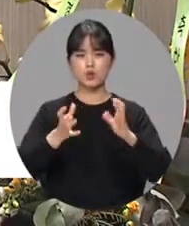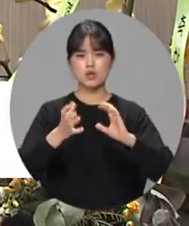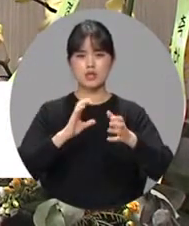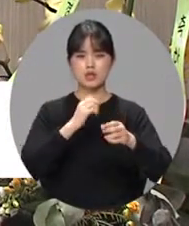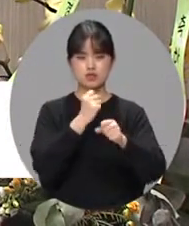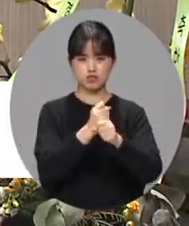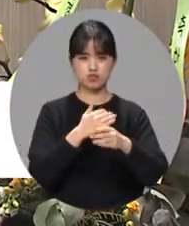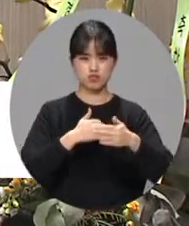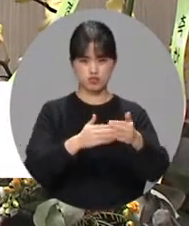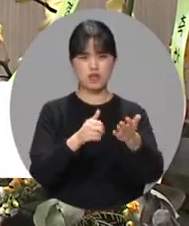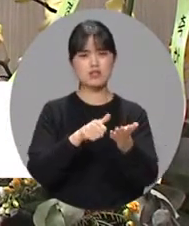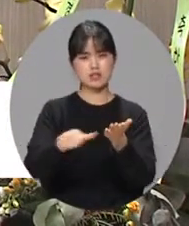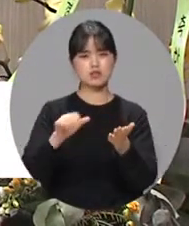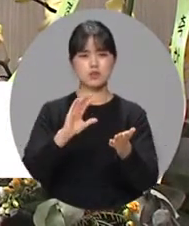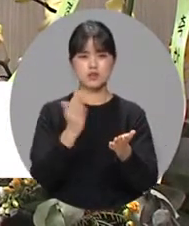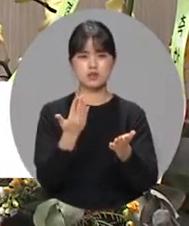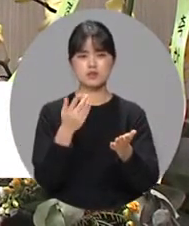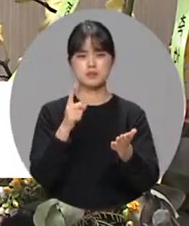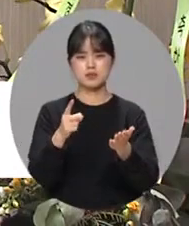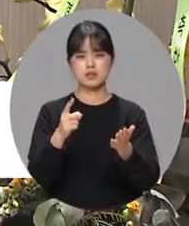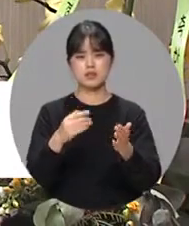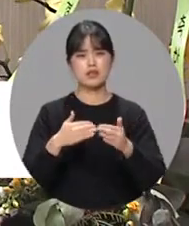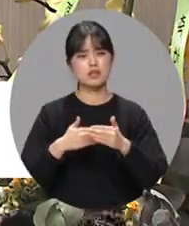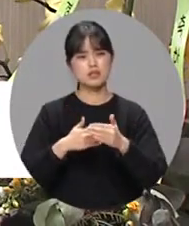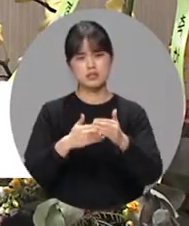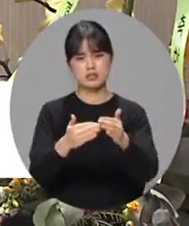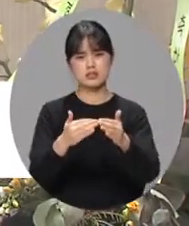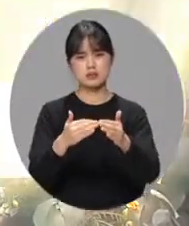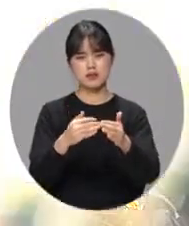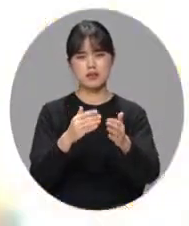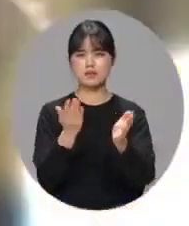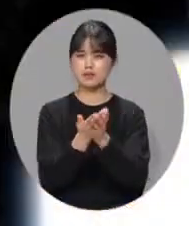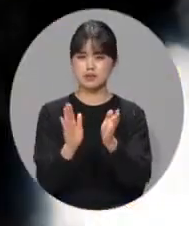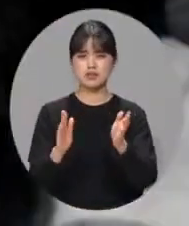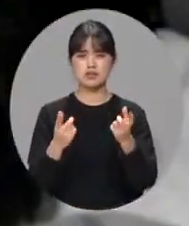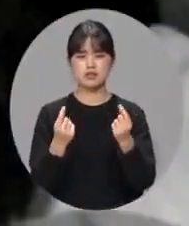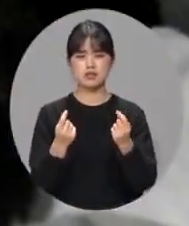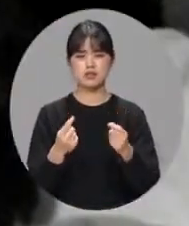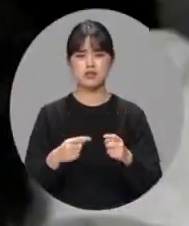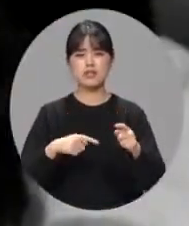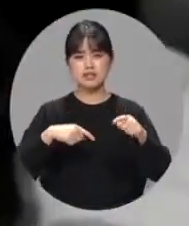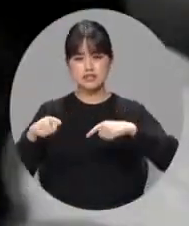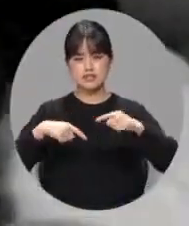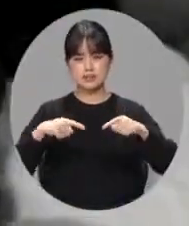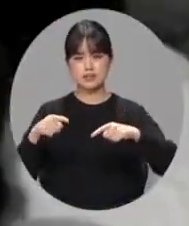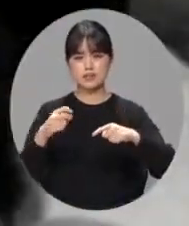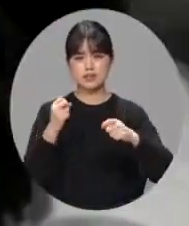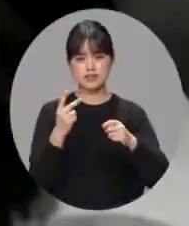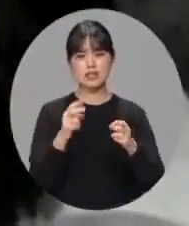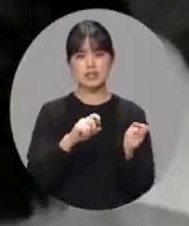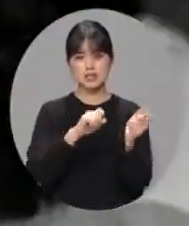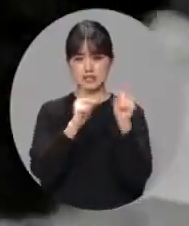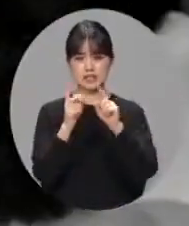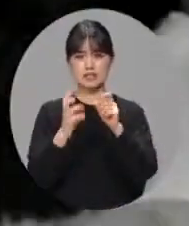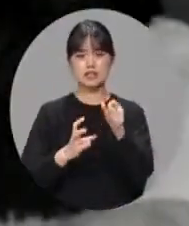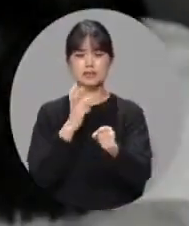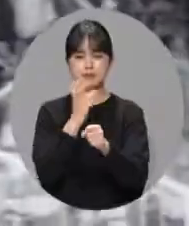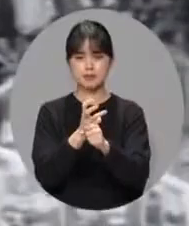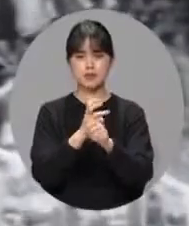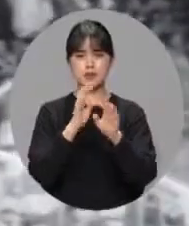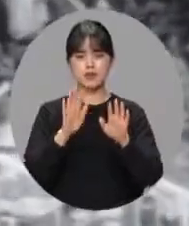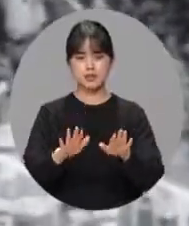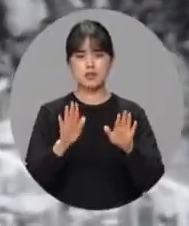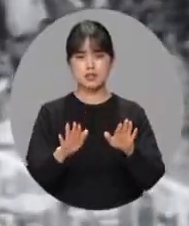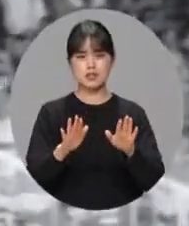됐어요. 이는 시대적 흐름에 역행하는 것으로. 지방자치 재개 30년, 이제 성년을